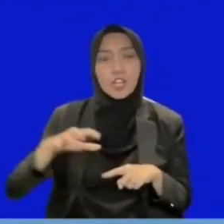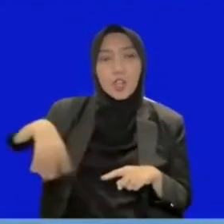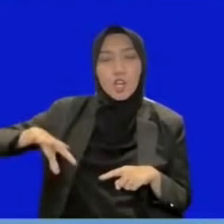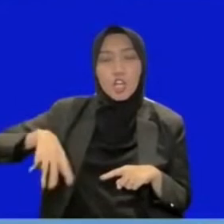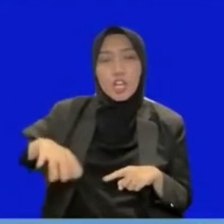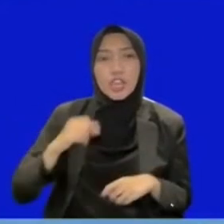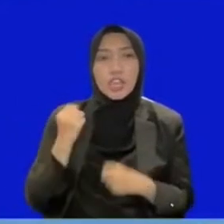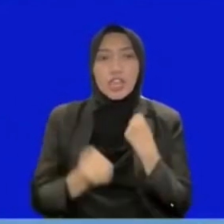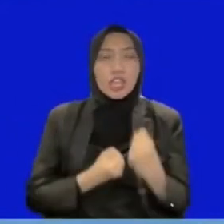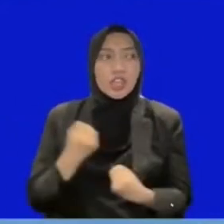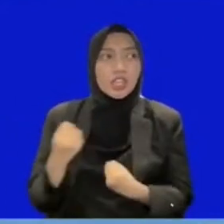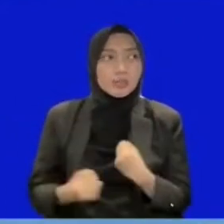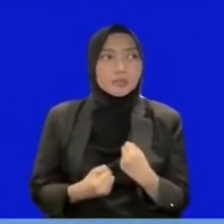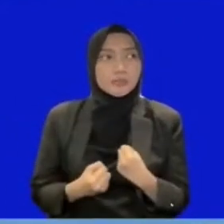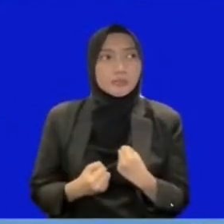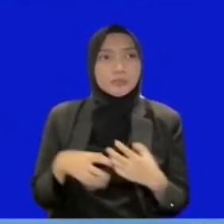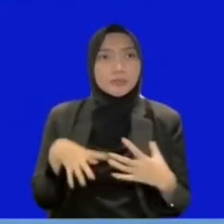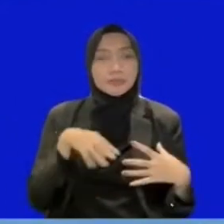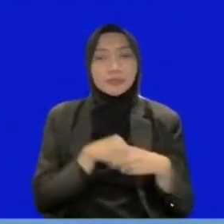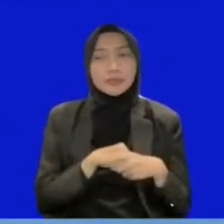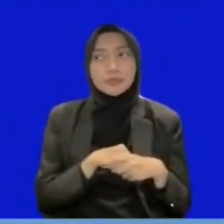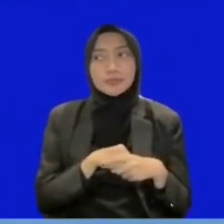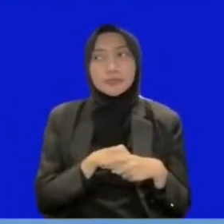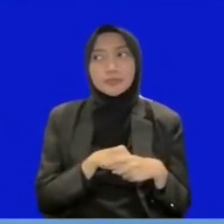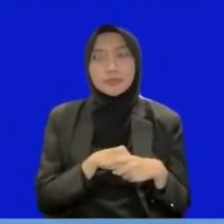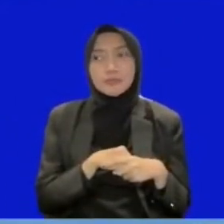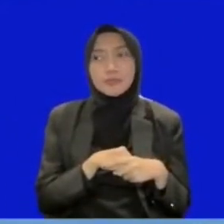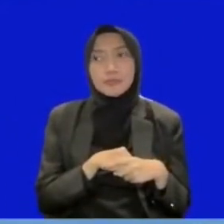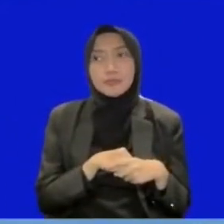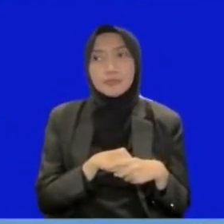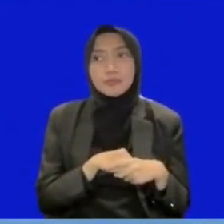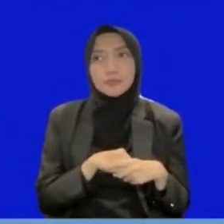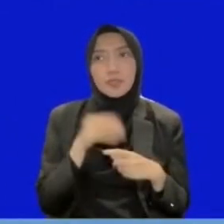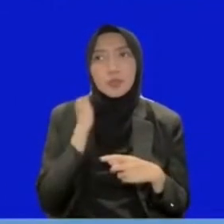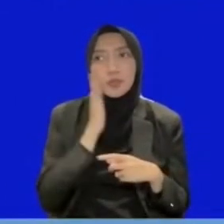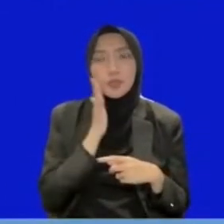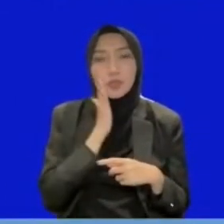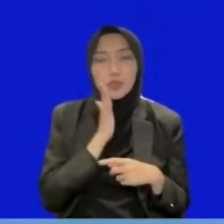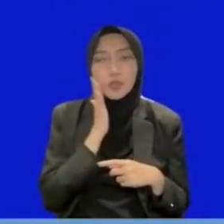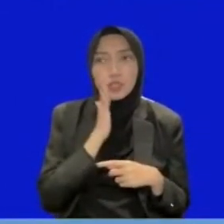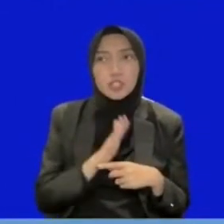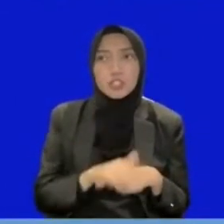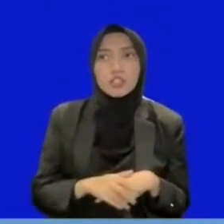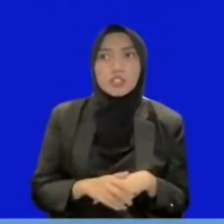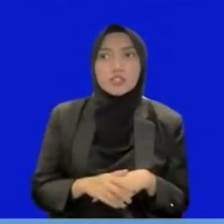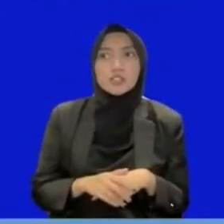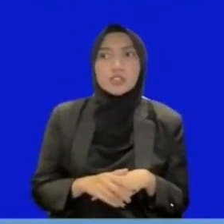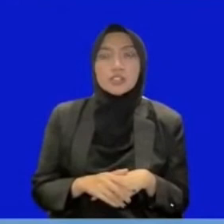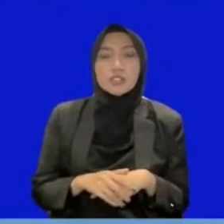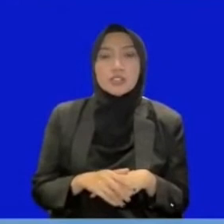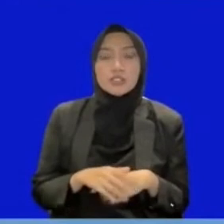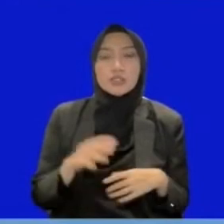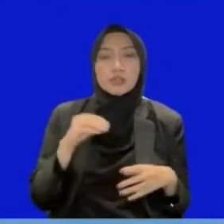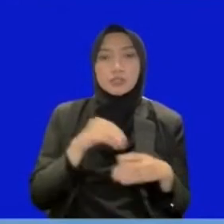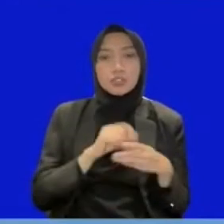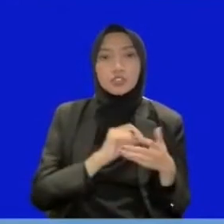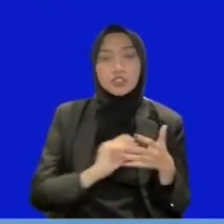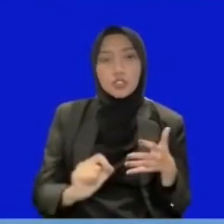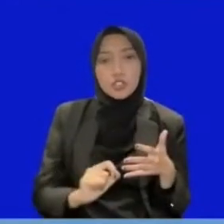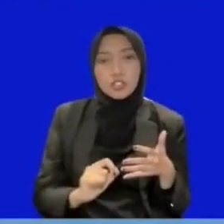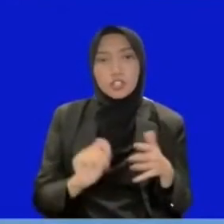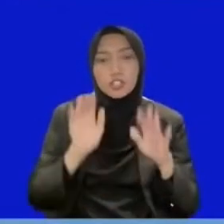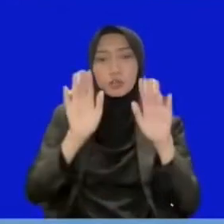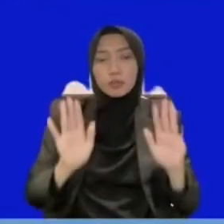ada kegiatan-kegiatan yang melibatkan para pemuda, kemudian ada sangiran masuk sekolah dan juga